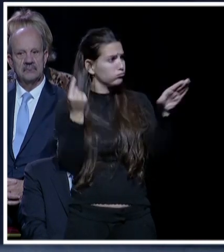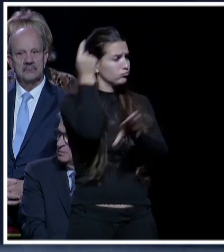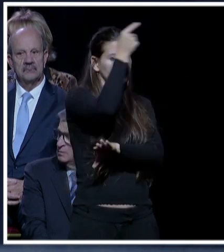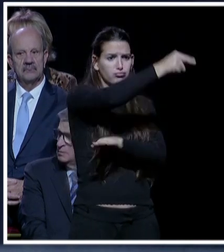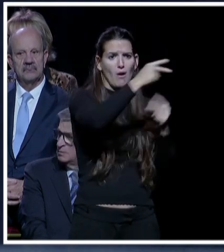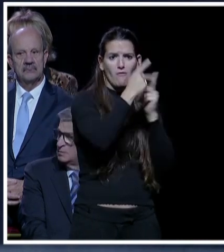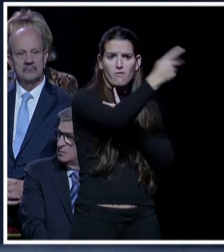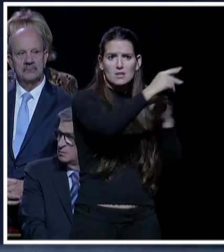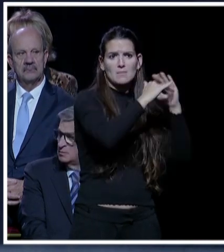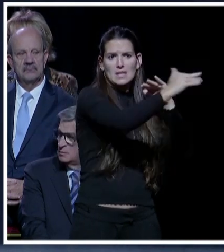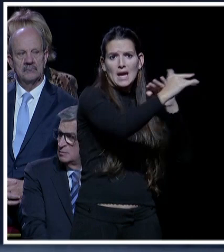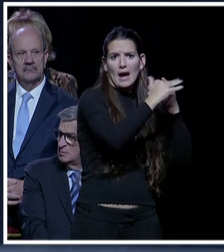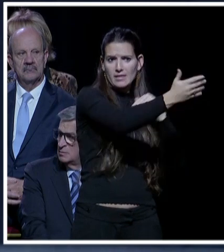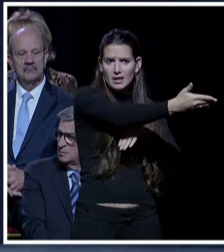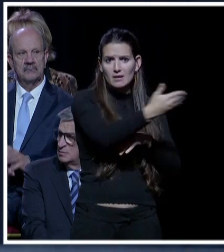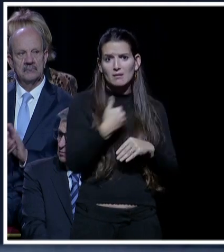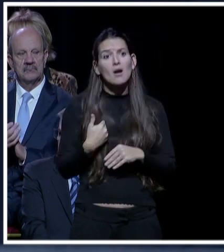moi.